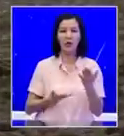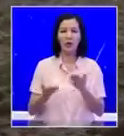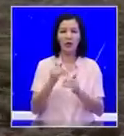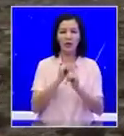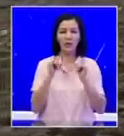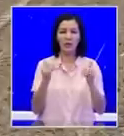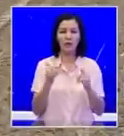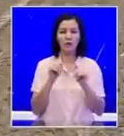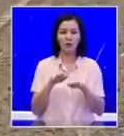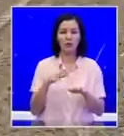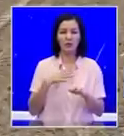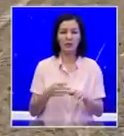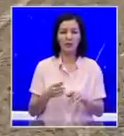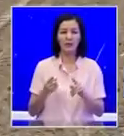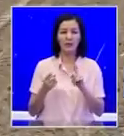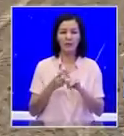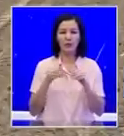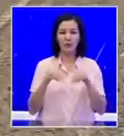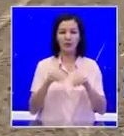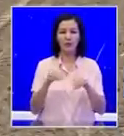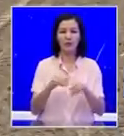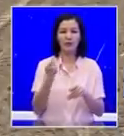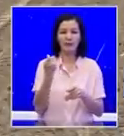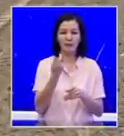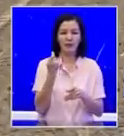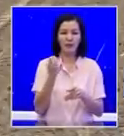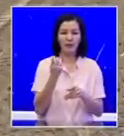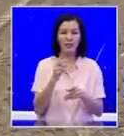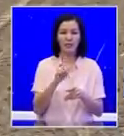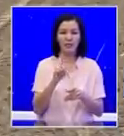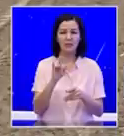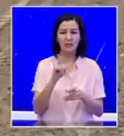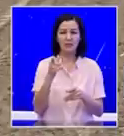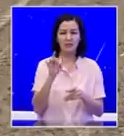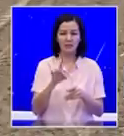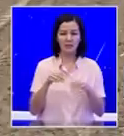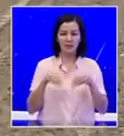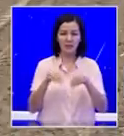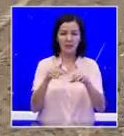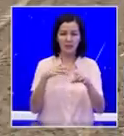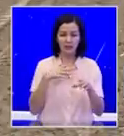арттыруға құлшынып отыр. Ең бірінші септігіміз бидай септік, сосын зығыр септік. Қазір